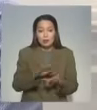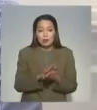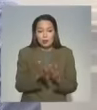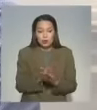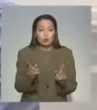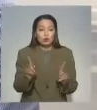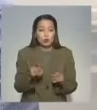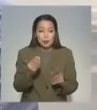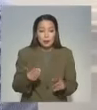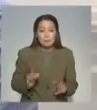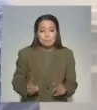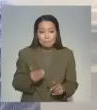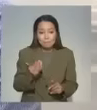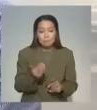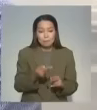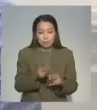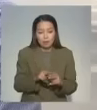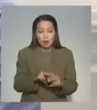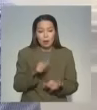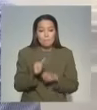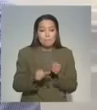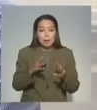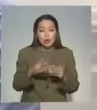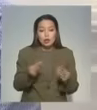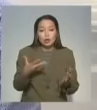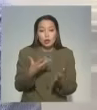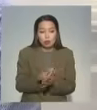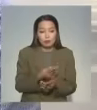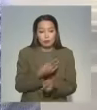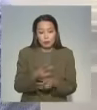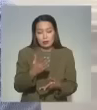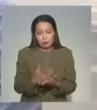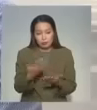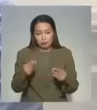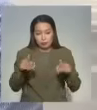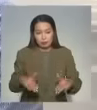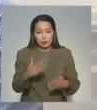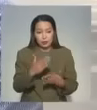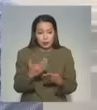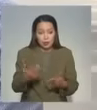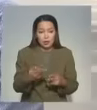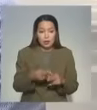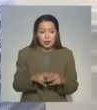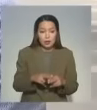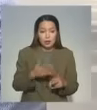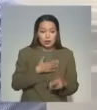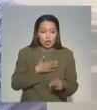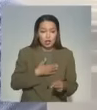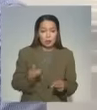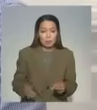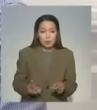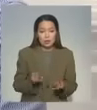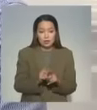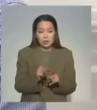что подрядчику не был причинен материальный ущерб. Но это чисто вот сейчас такая ситуация выглядит, когда просто кидают наших предпринимателей.